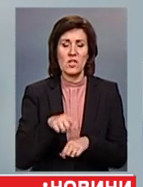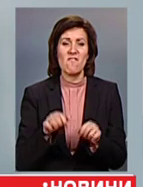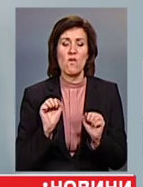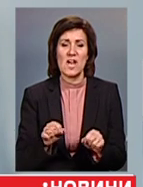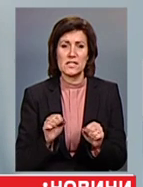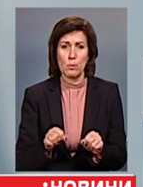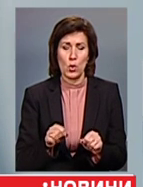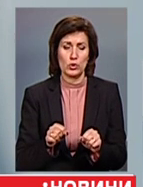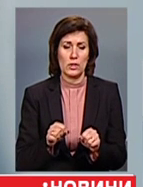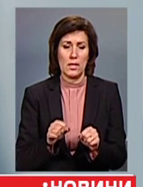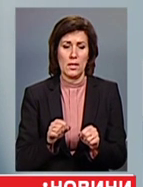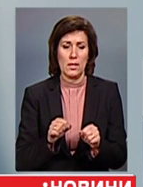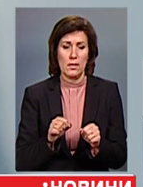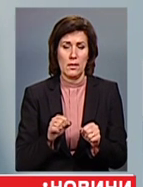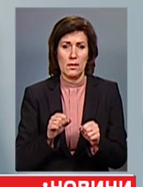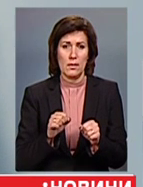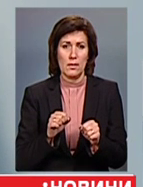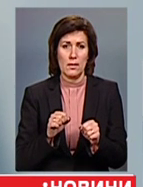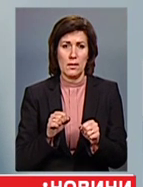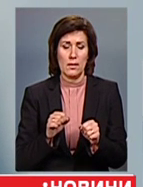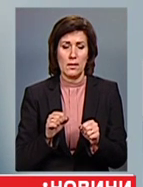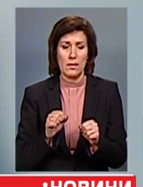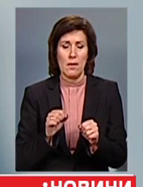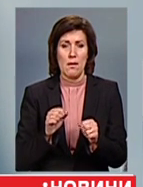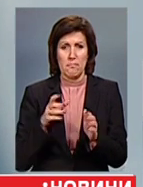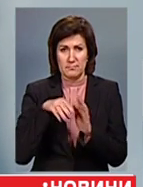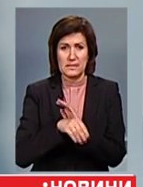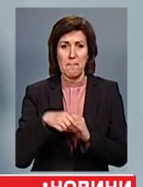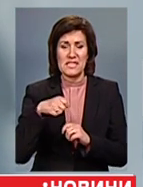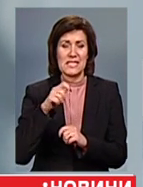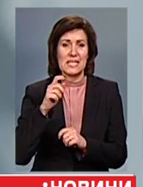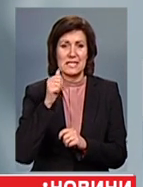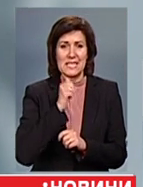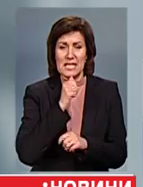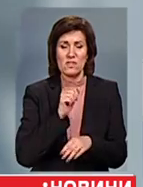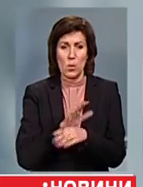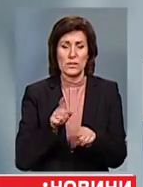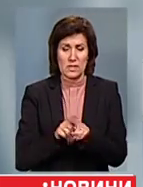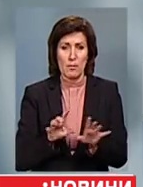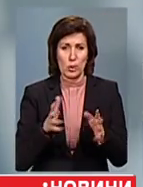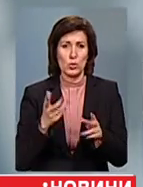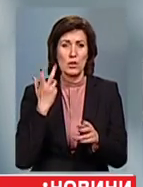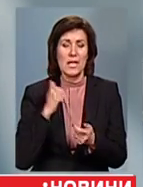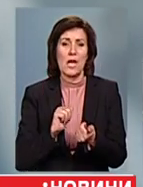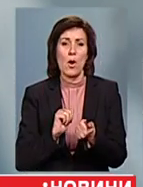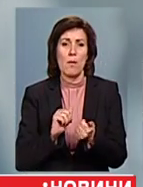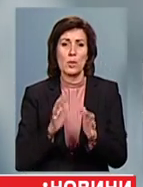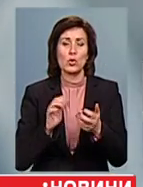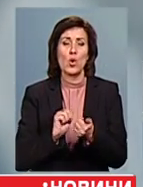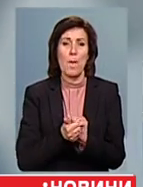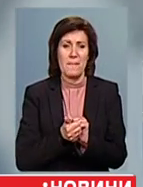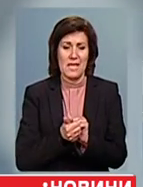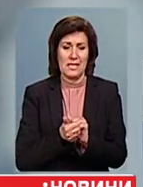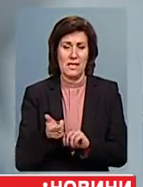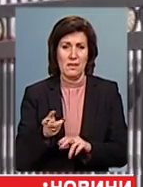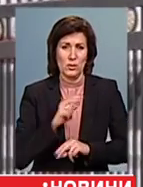возможно вынесение президентом секретного указа. Так происходит обычно, когда происходят обмены